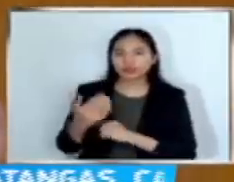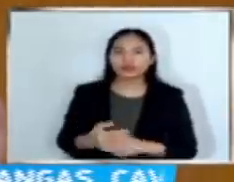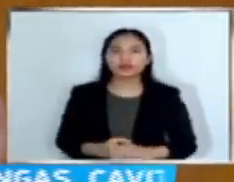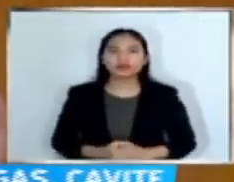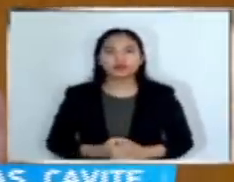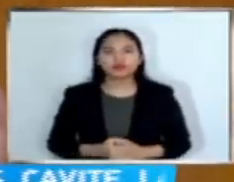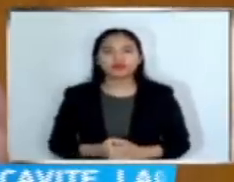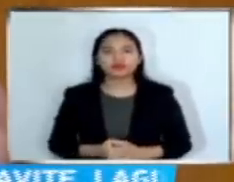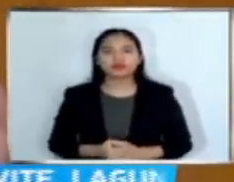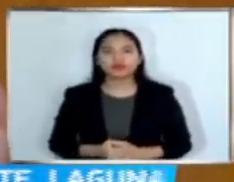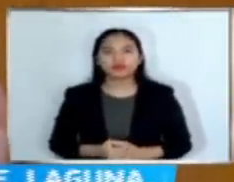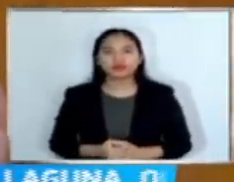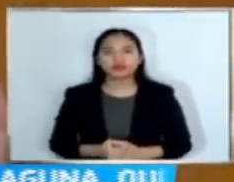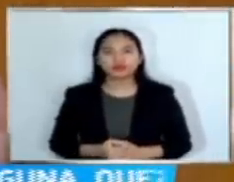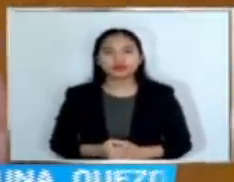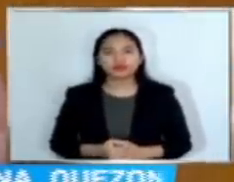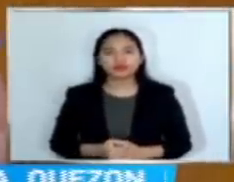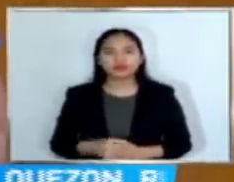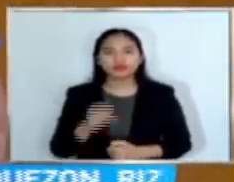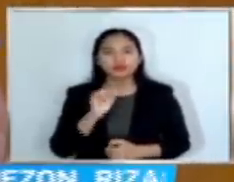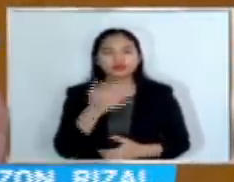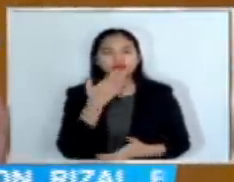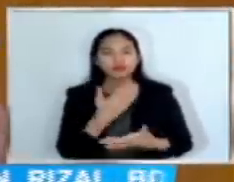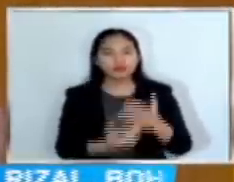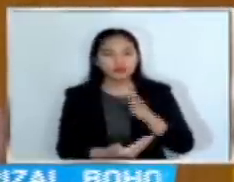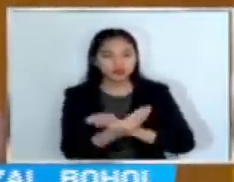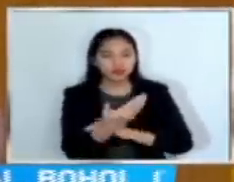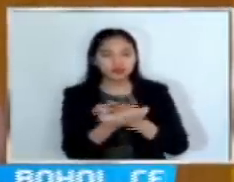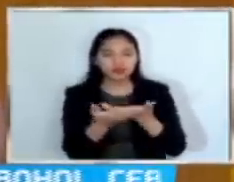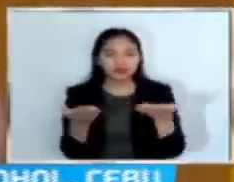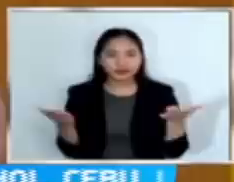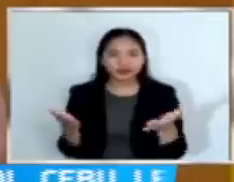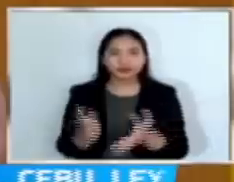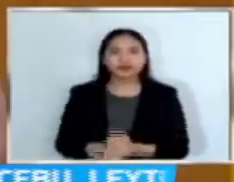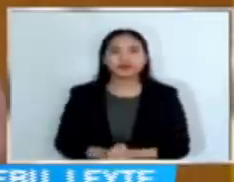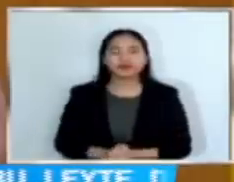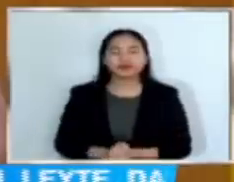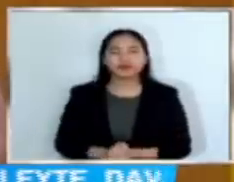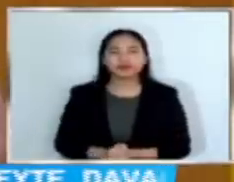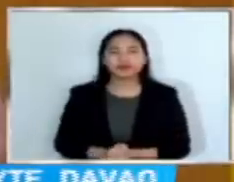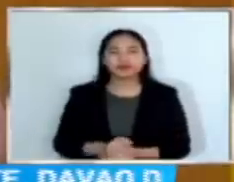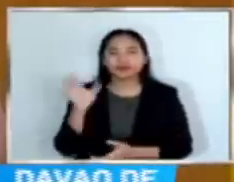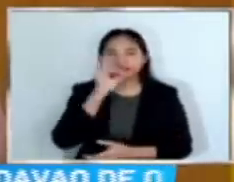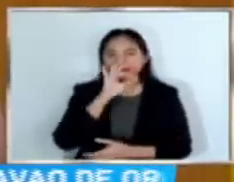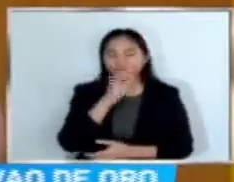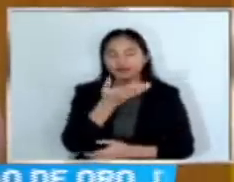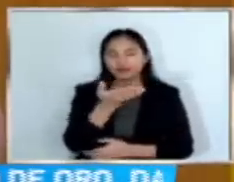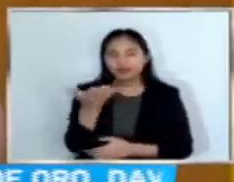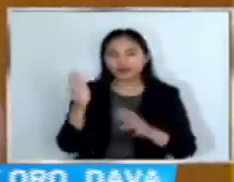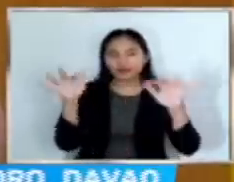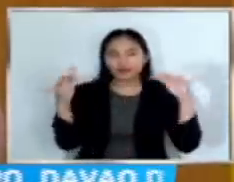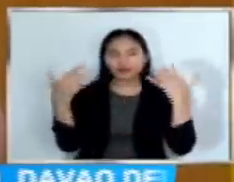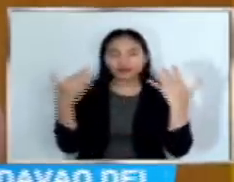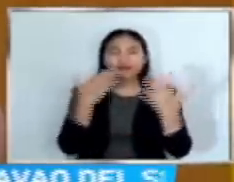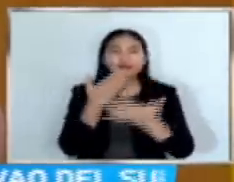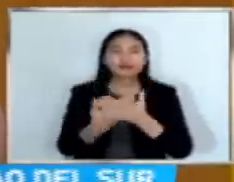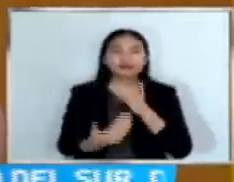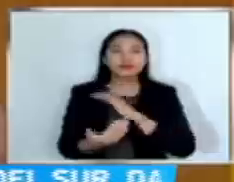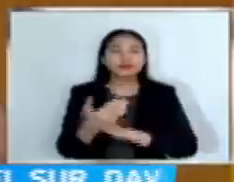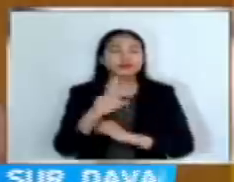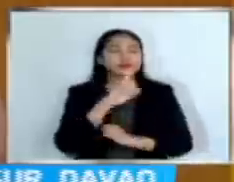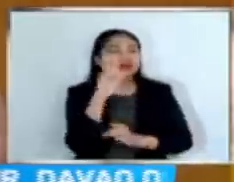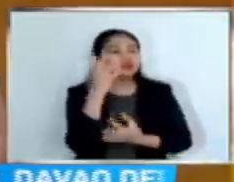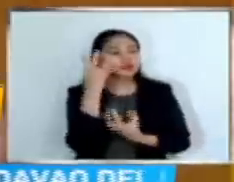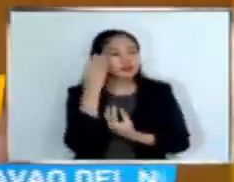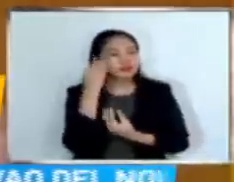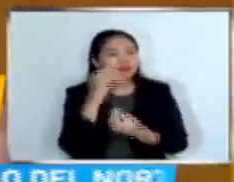I'm Connie. Good morning po at sa mga kasama po natin dyan at sa ating mga kababayan. Magandang umaga po sa lahat. Makikiki-update lamang po kami dun sa inyo